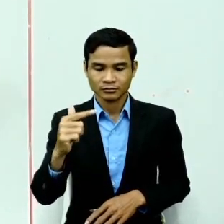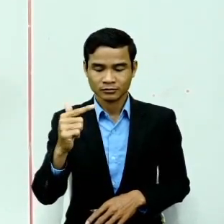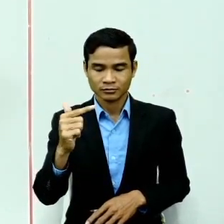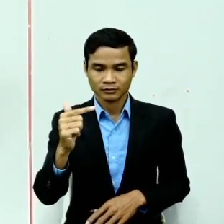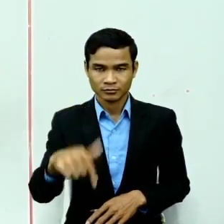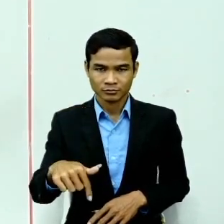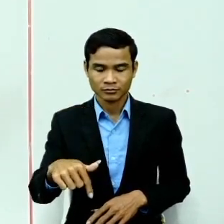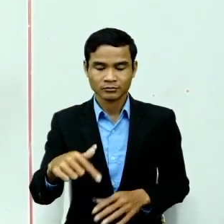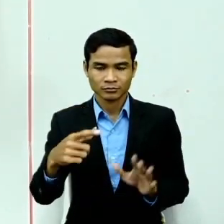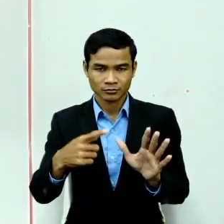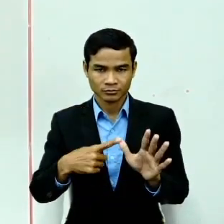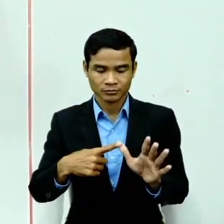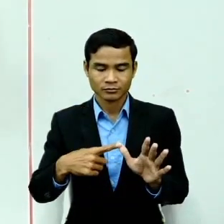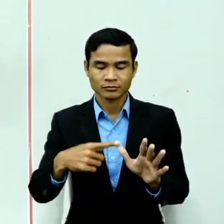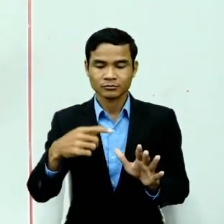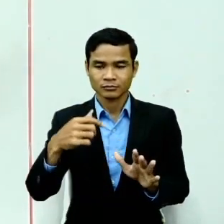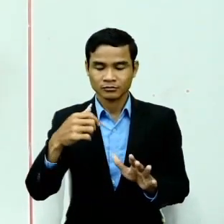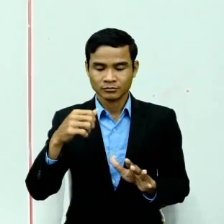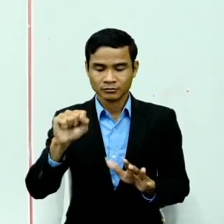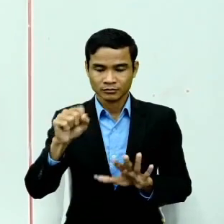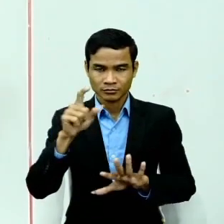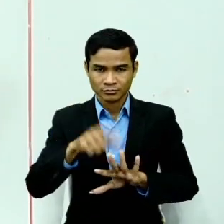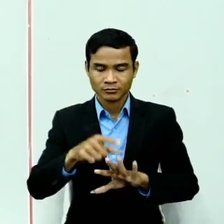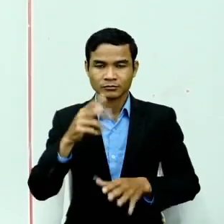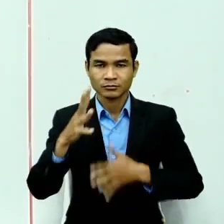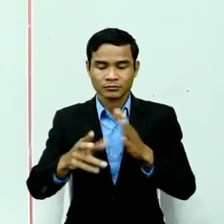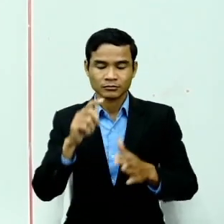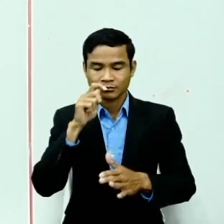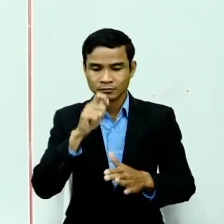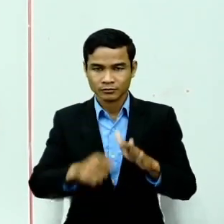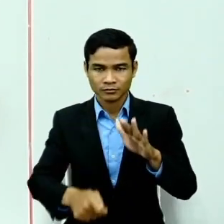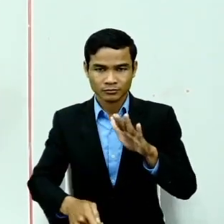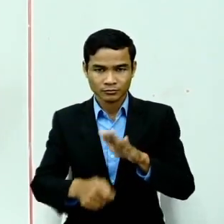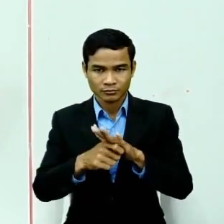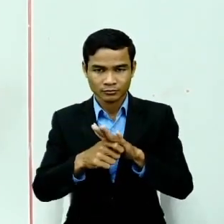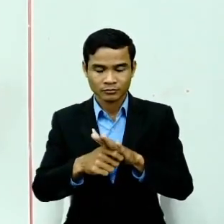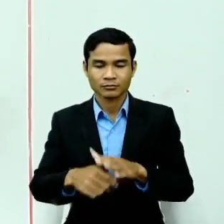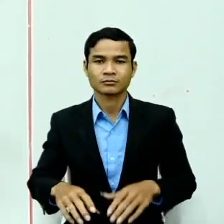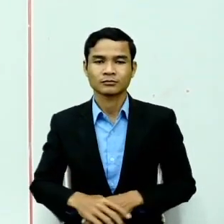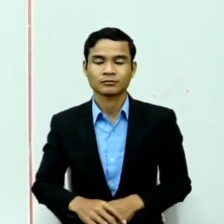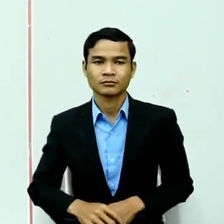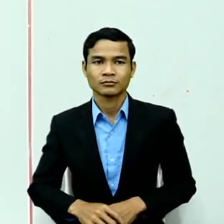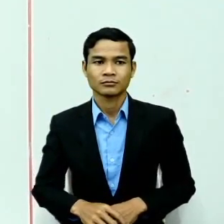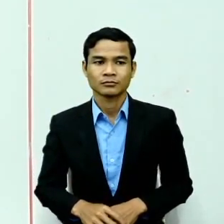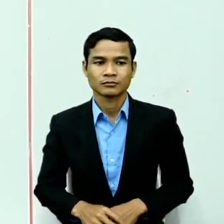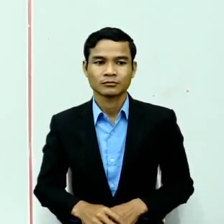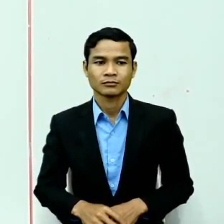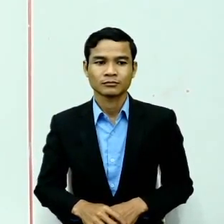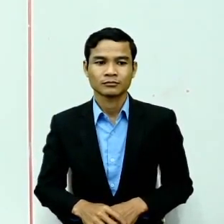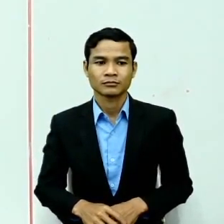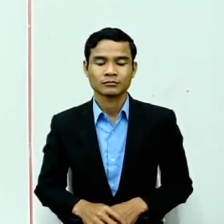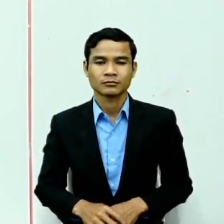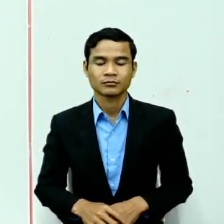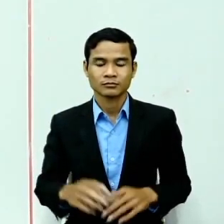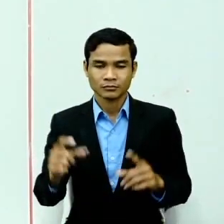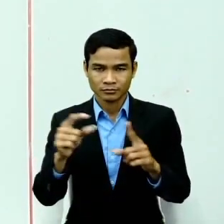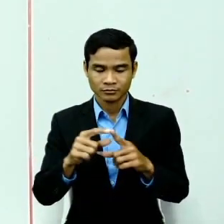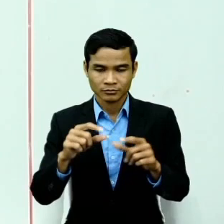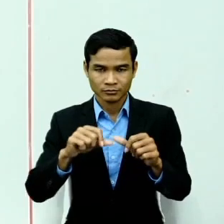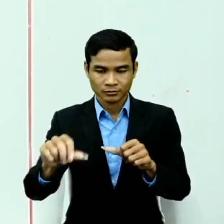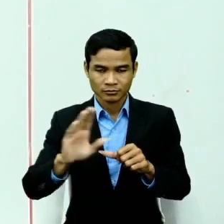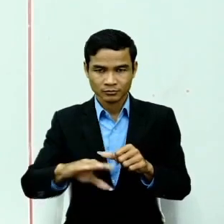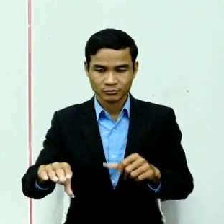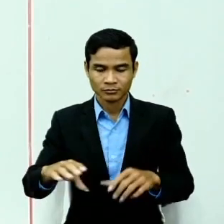tó ngạt bằng tọa muối ngạt xăm ngạt chà bị bằng tọa tiếp